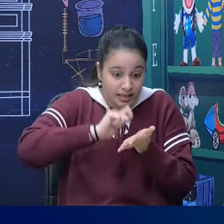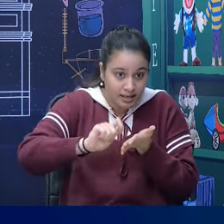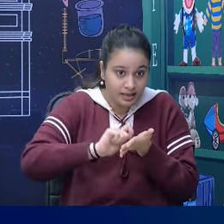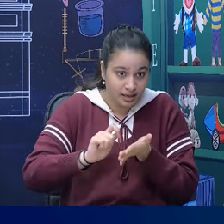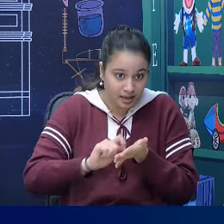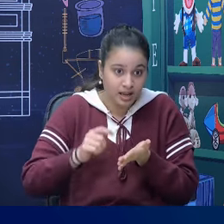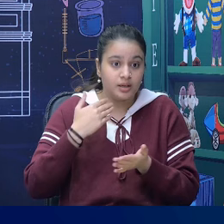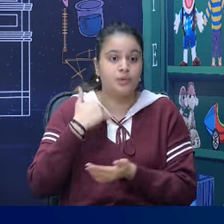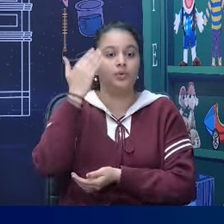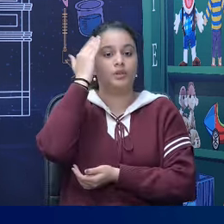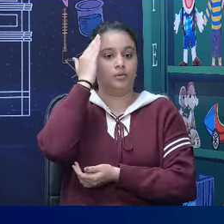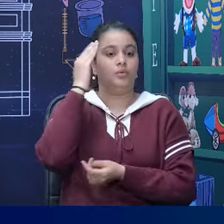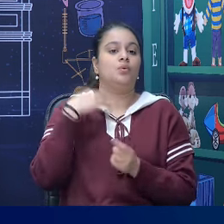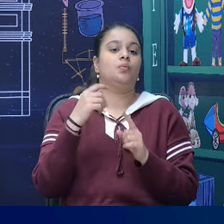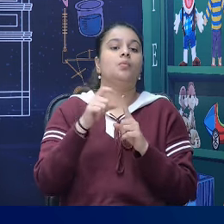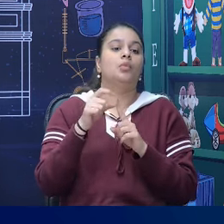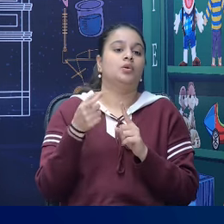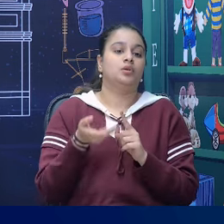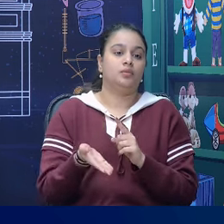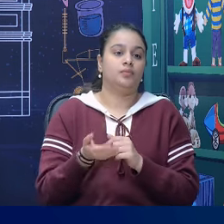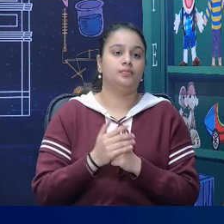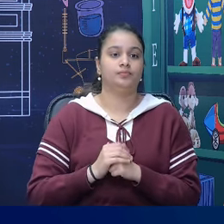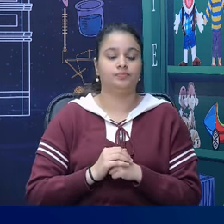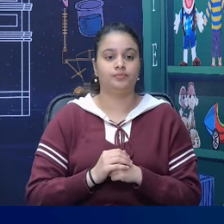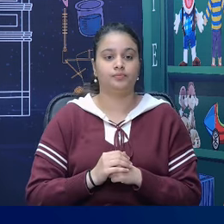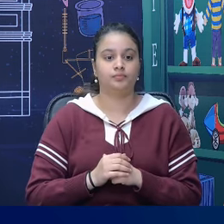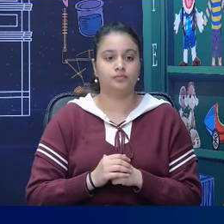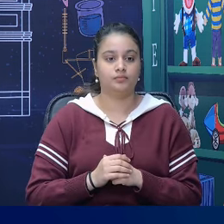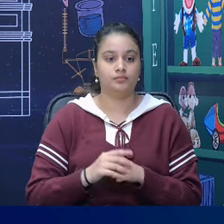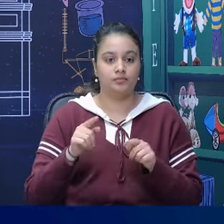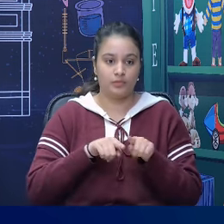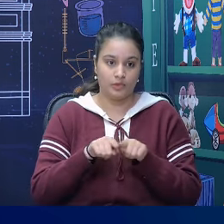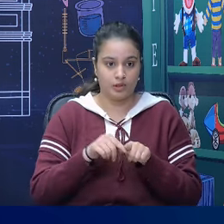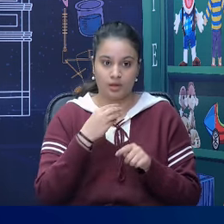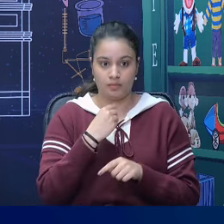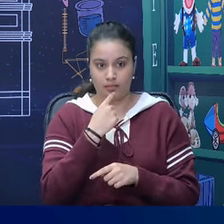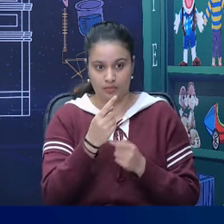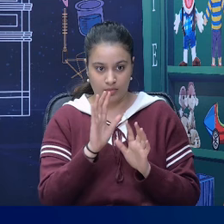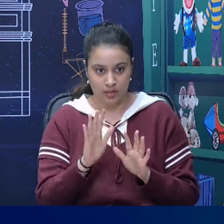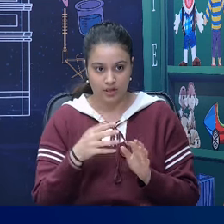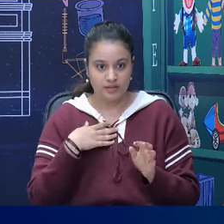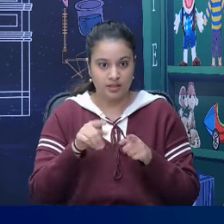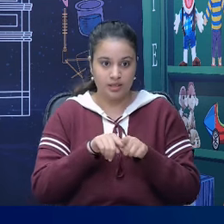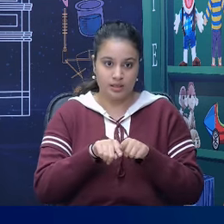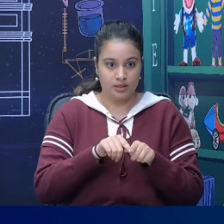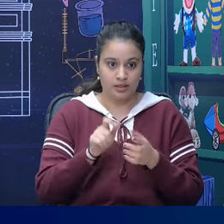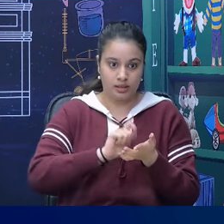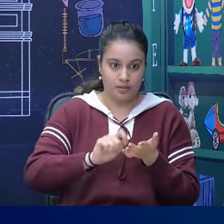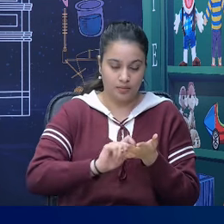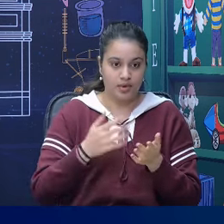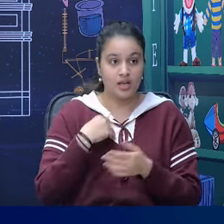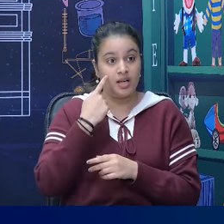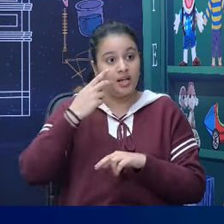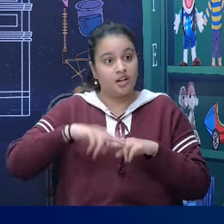हमें पता रहेगा कि ये पॉलिनो है जैसे बकुल आपने जो बात करी कि हमने ये एग्जांपल तो लिए अगर मैं आपसे